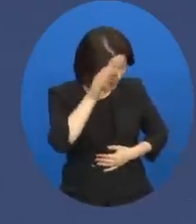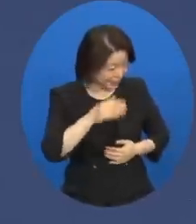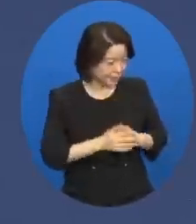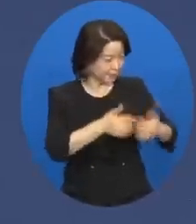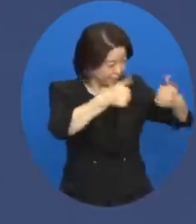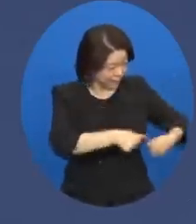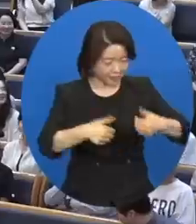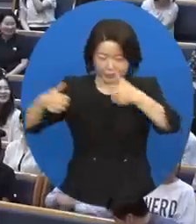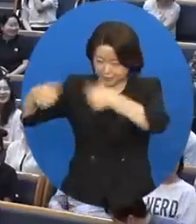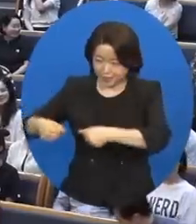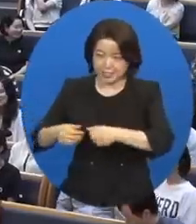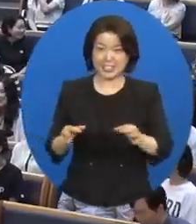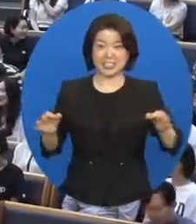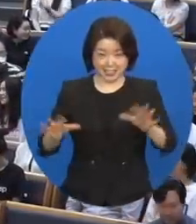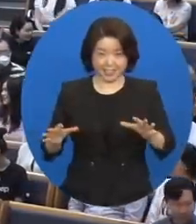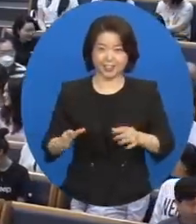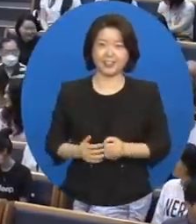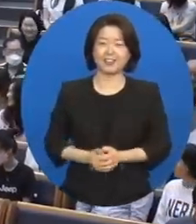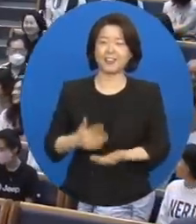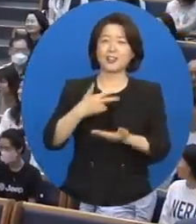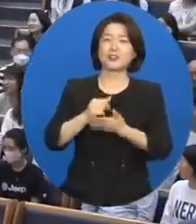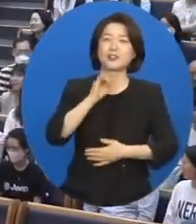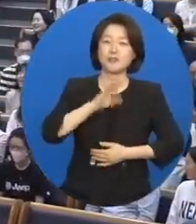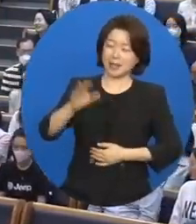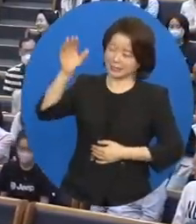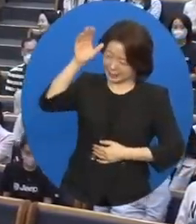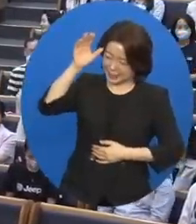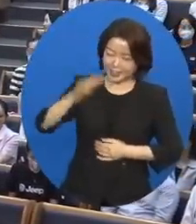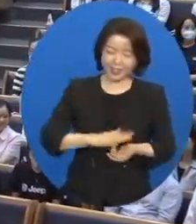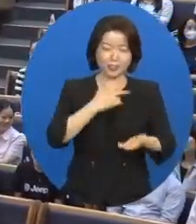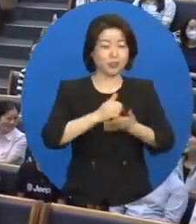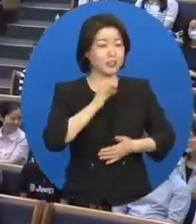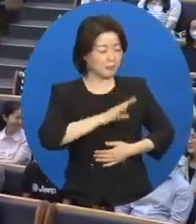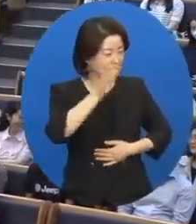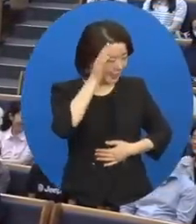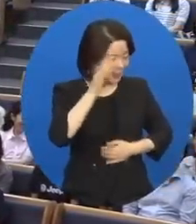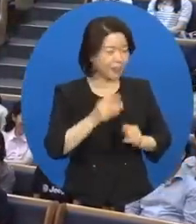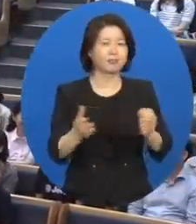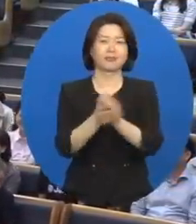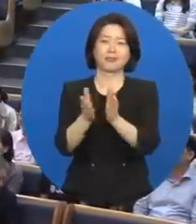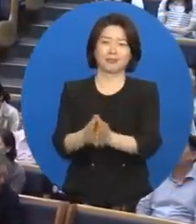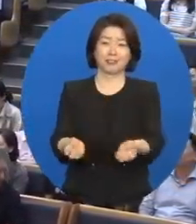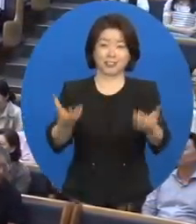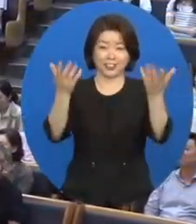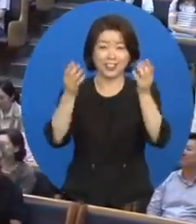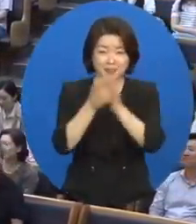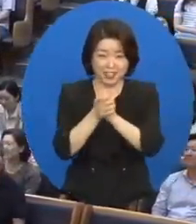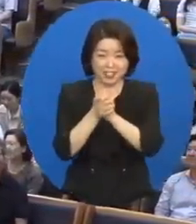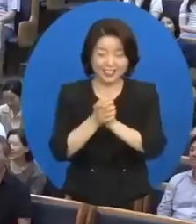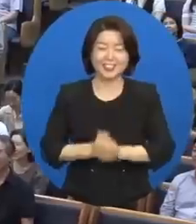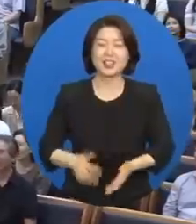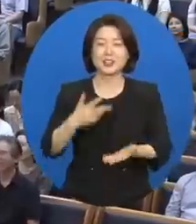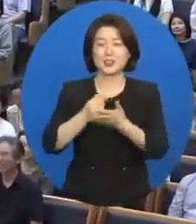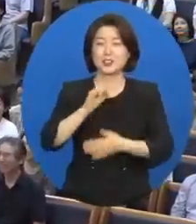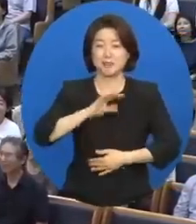좀 네, 주님만 기대하십시다. 할렐루야. 아멘. 주님만